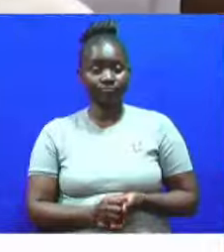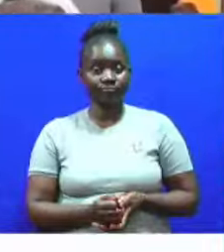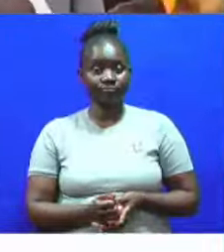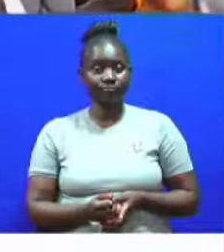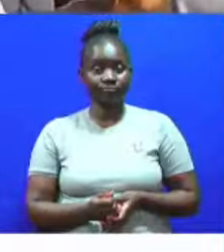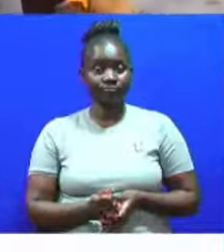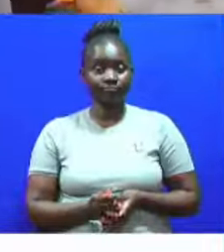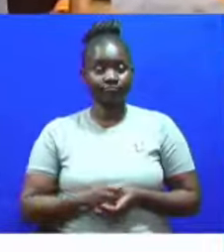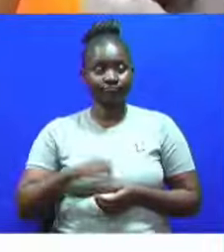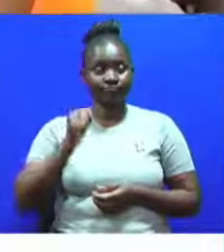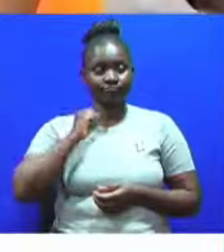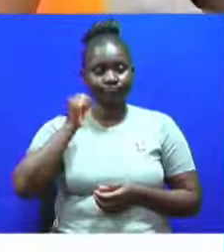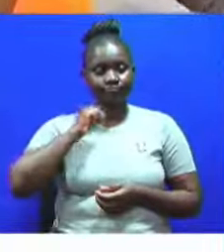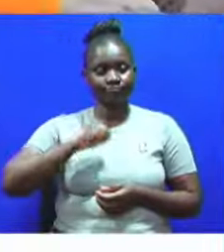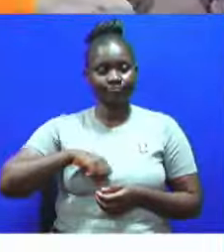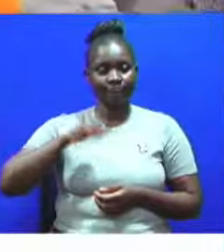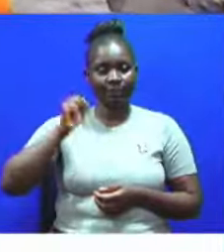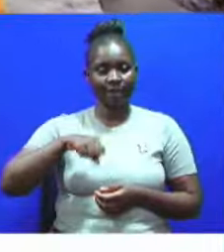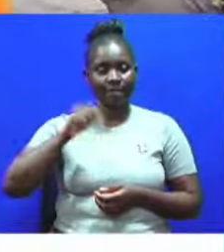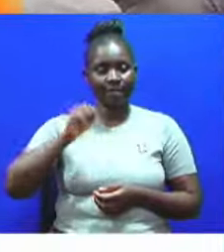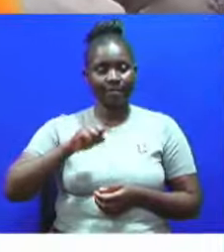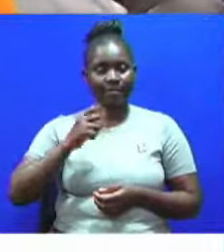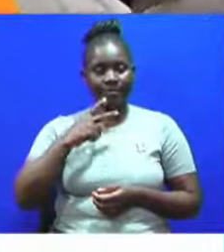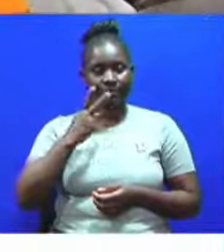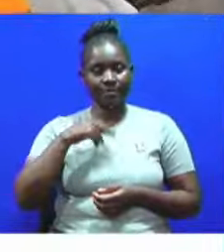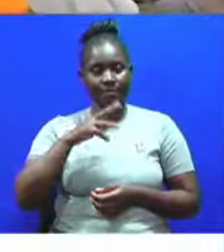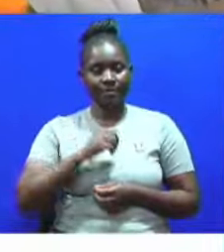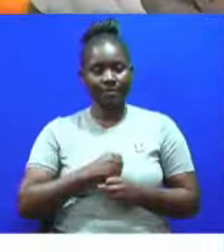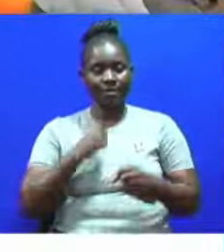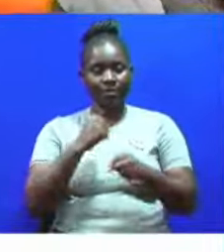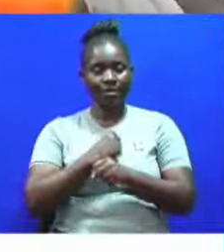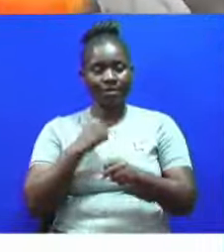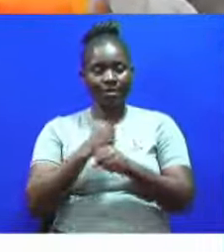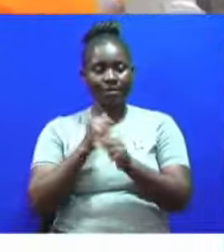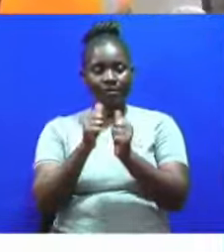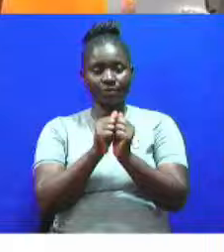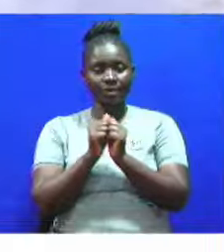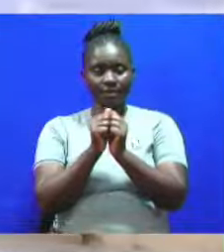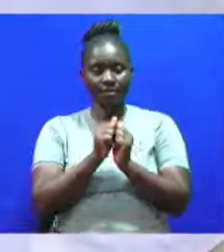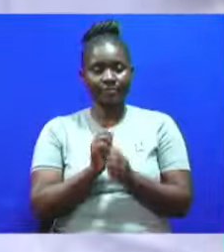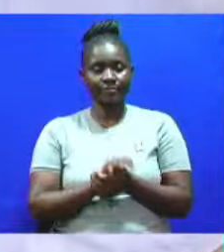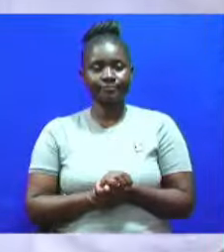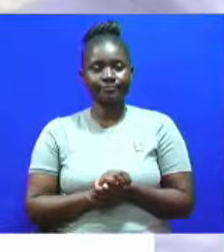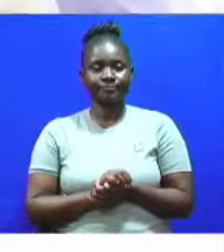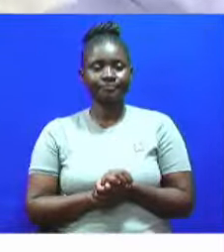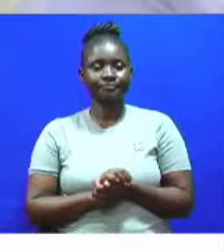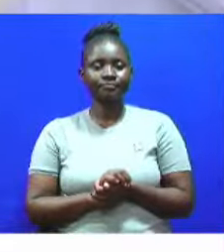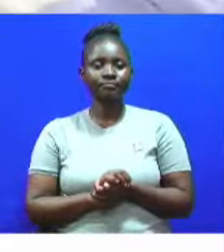toywana ine mugavana nere to korega sipa mocha